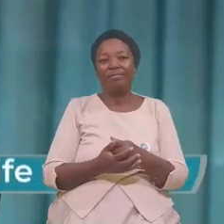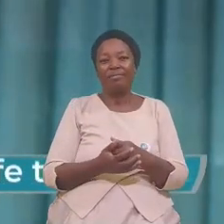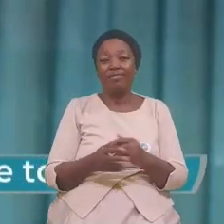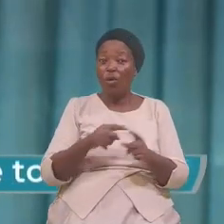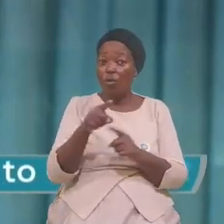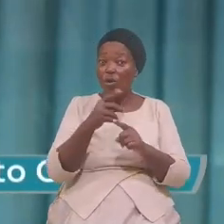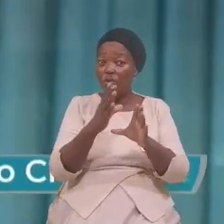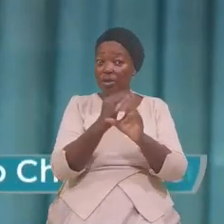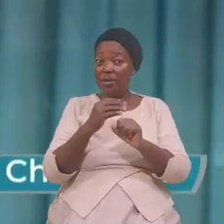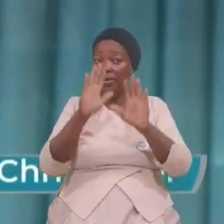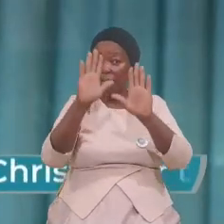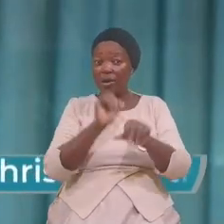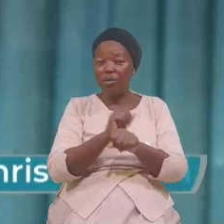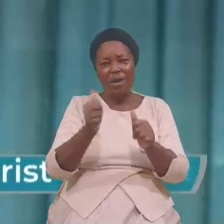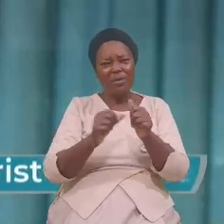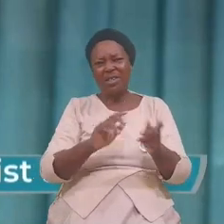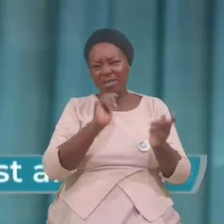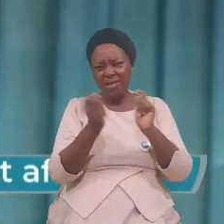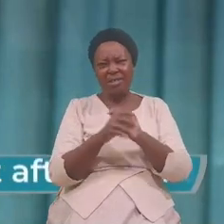Quand tu reçois un miracle, tout change.